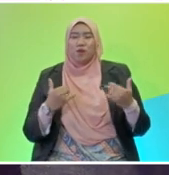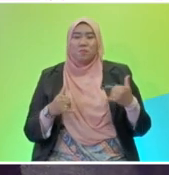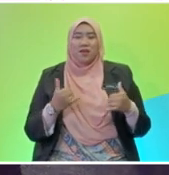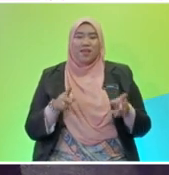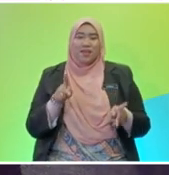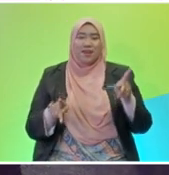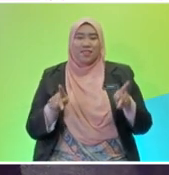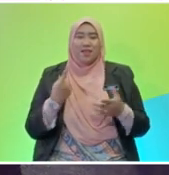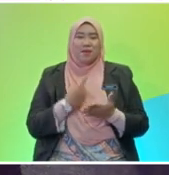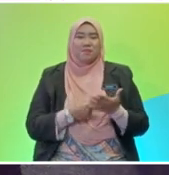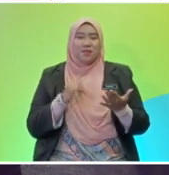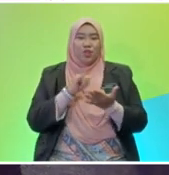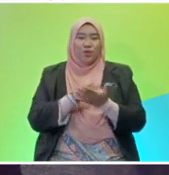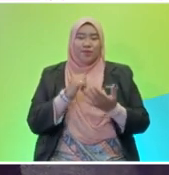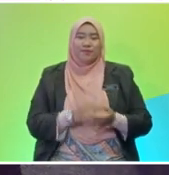senang